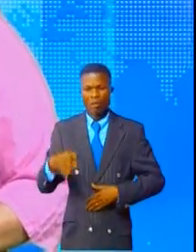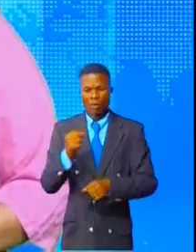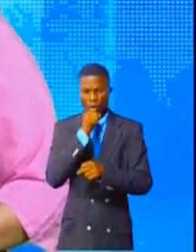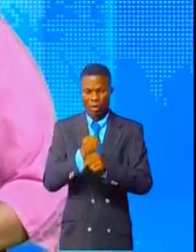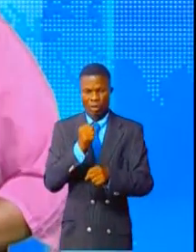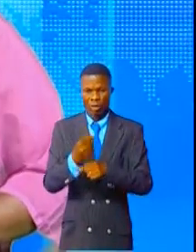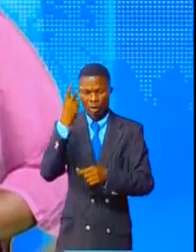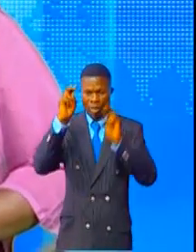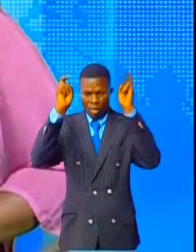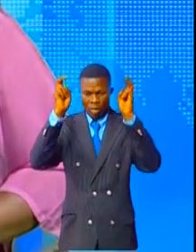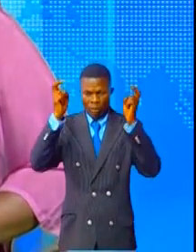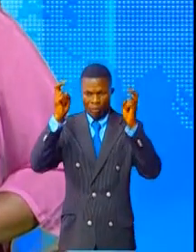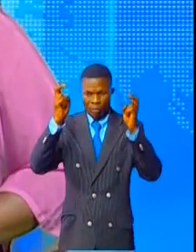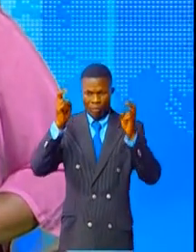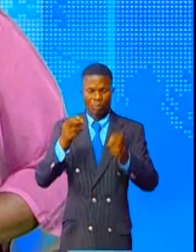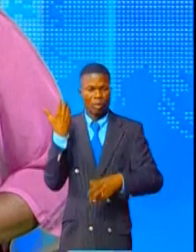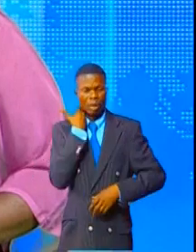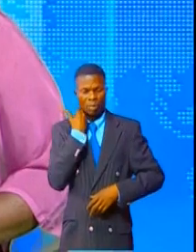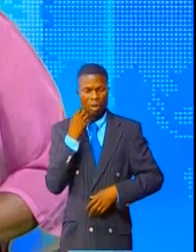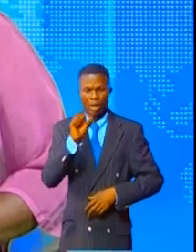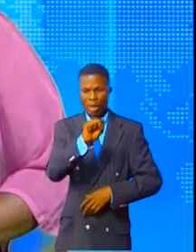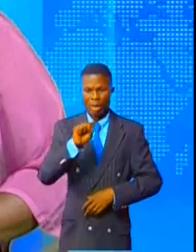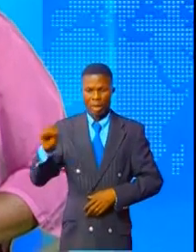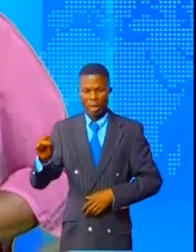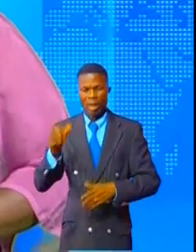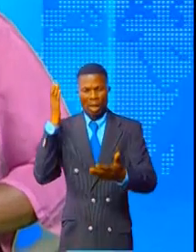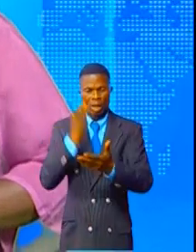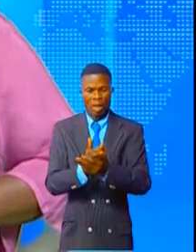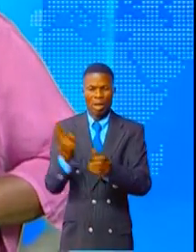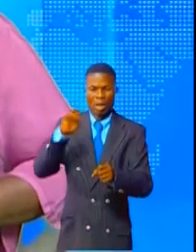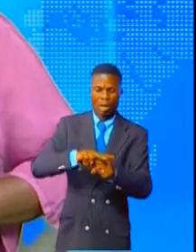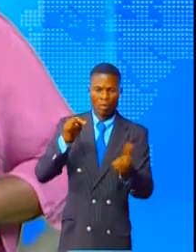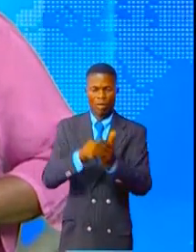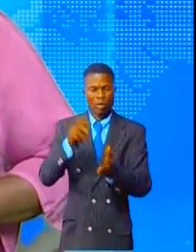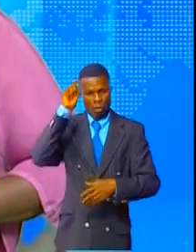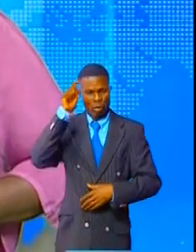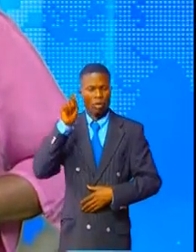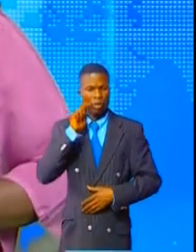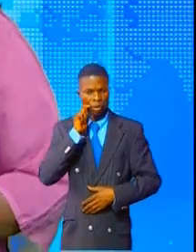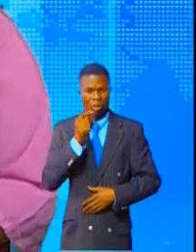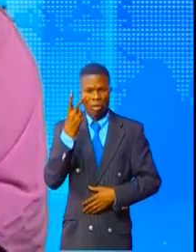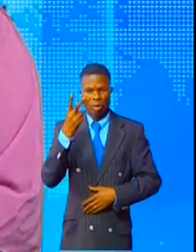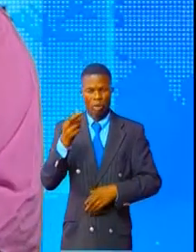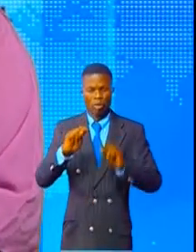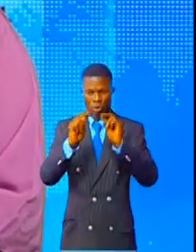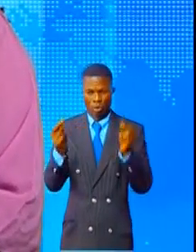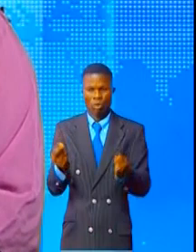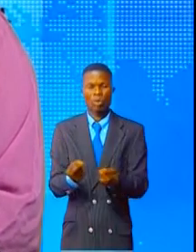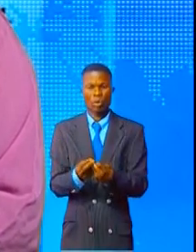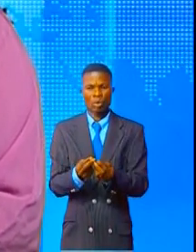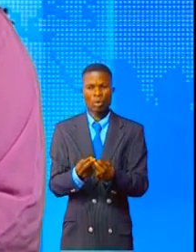deux thèmes à savoir la drépanocytose et la lutte contre les violences basées sur le genre de catégorie 2